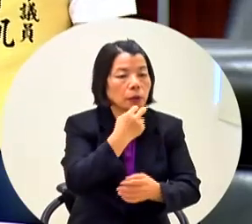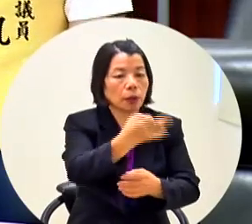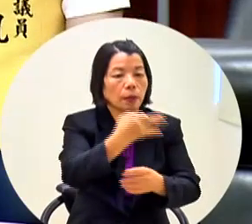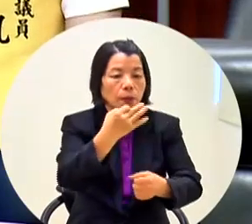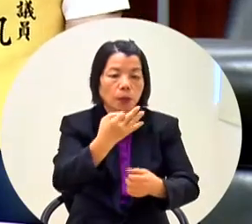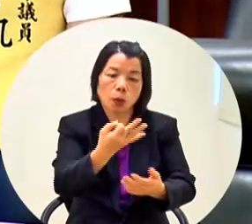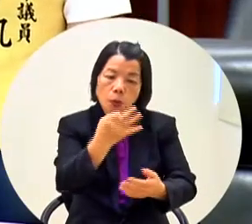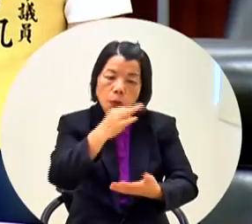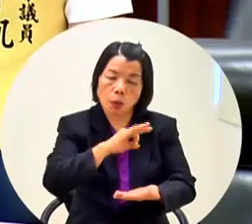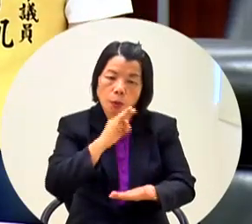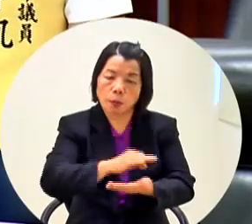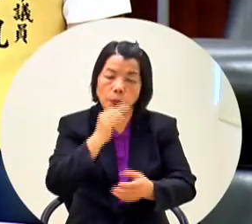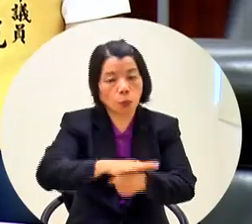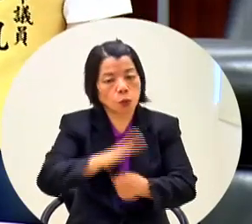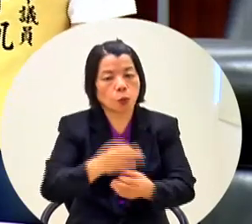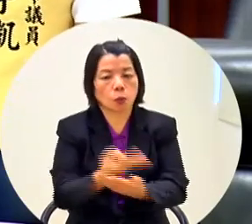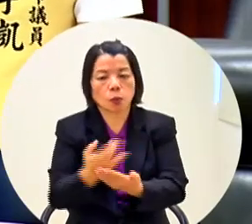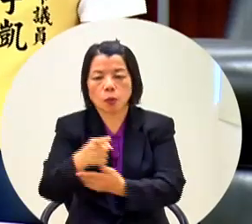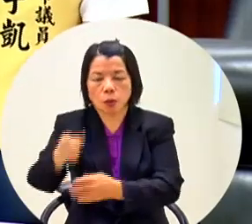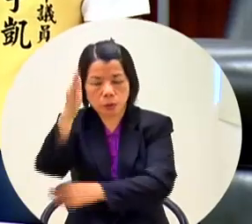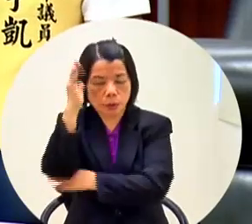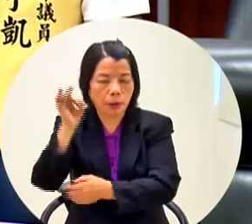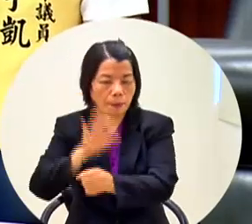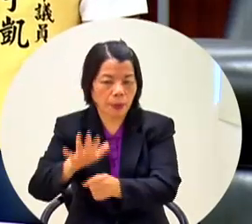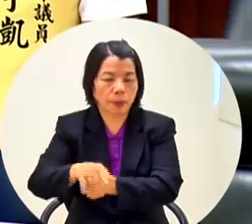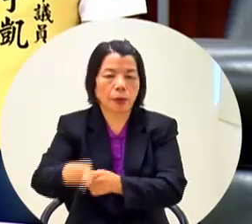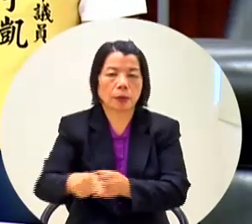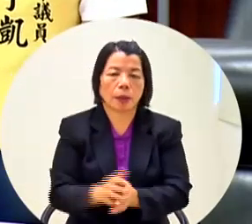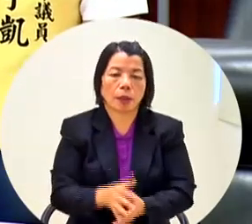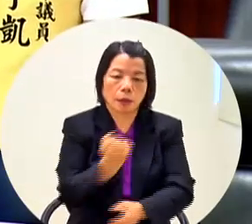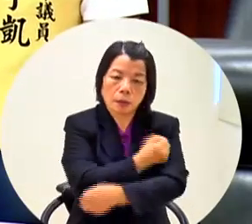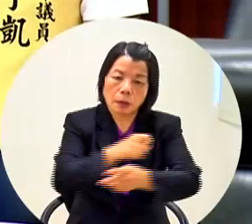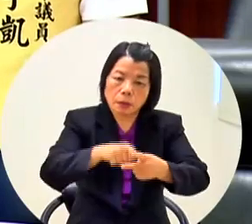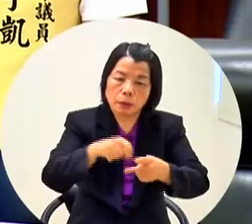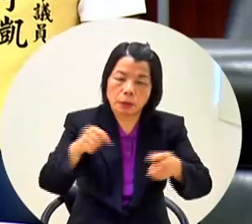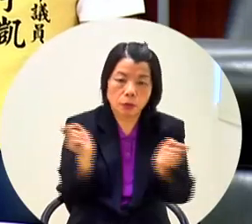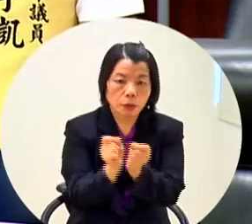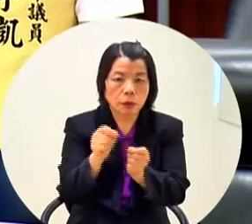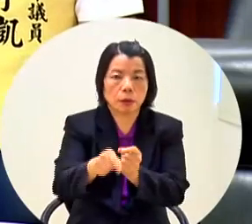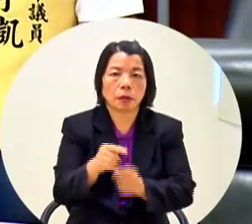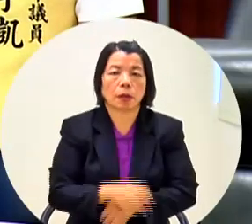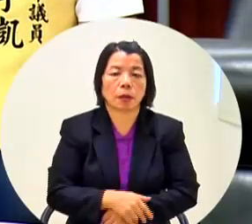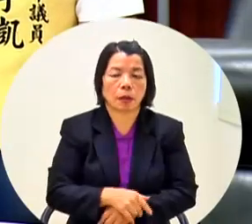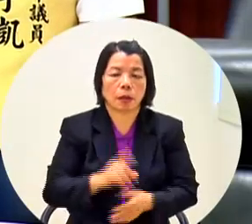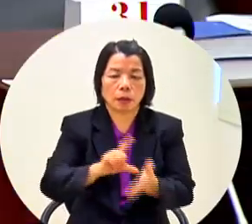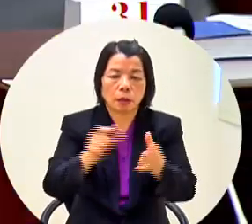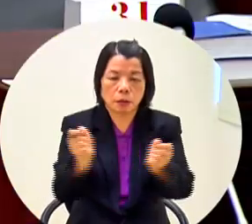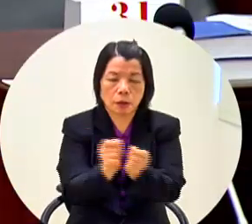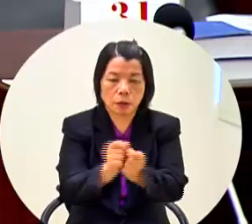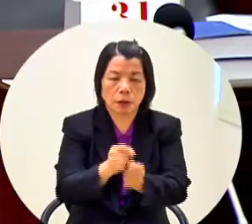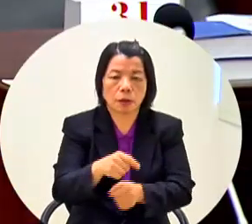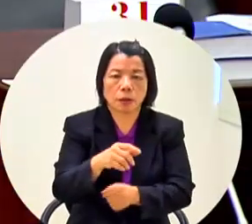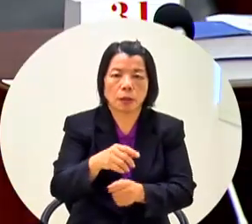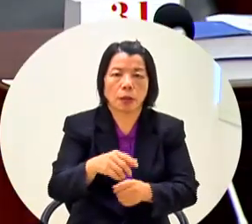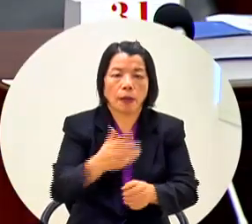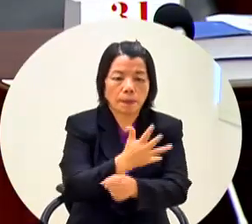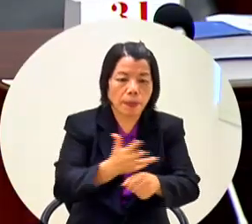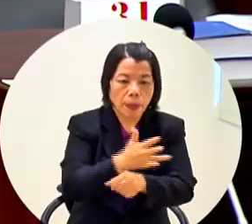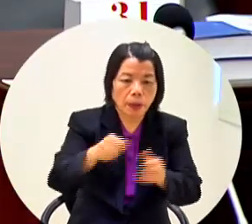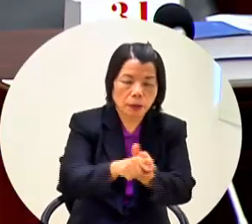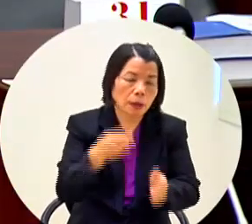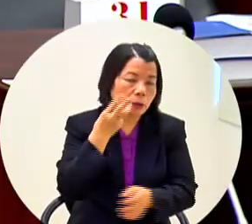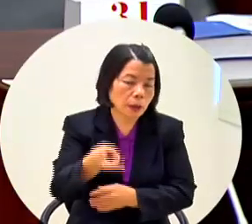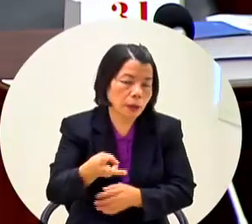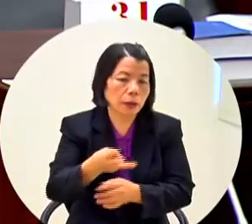出了暖心计划，针对失业劳工去进行这个临时工158元，最高80小时3个月的这个方